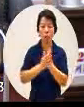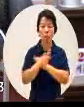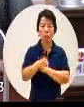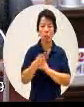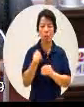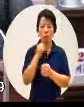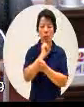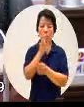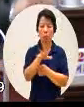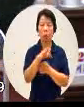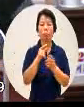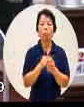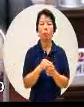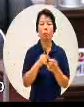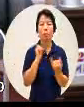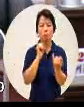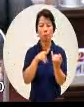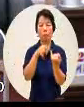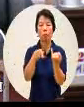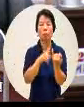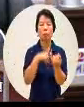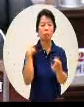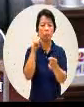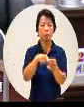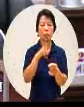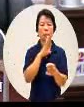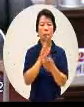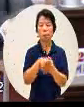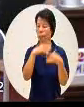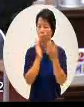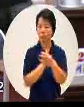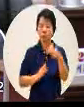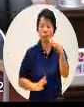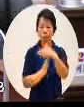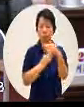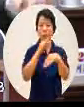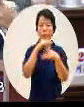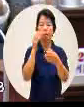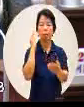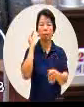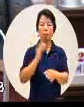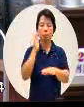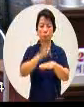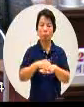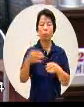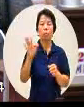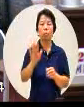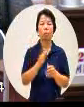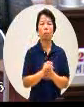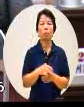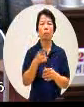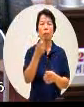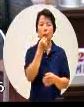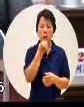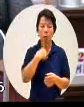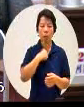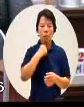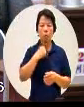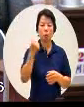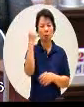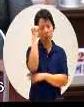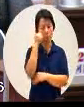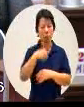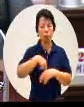那我告訴陳菊市長你的目標早就達成了十一住行娛樂以我的感覺我回台北沒幾天